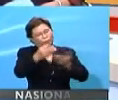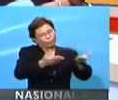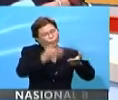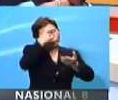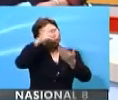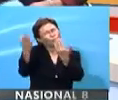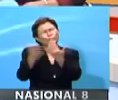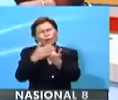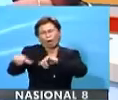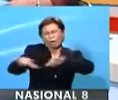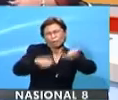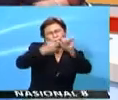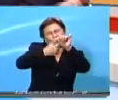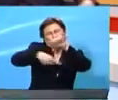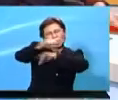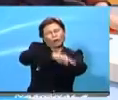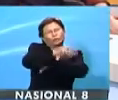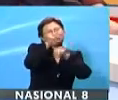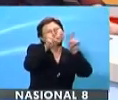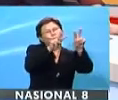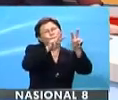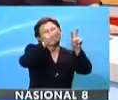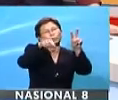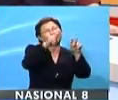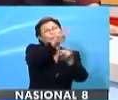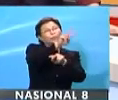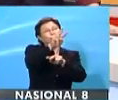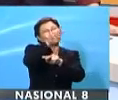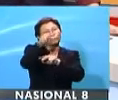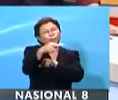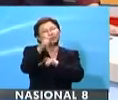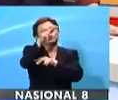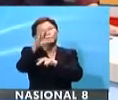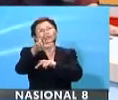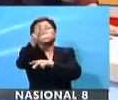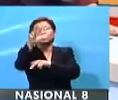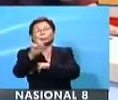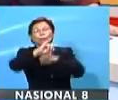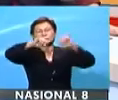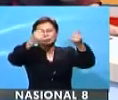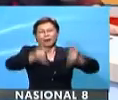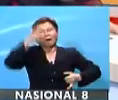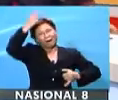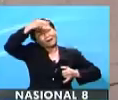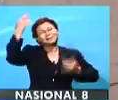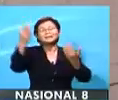bagi memudahkan aktiviti harian 22,230 jemaah haji.